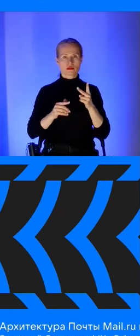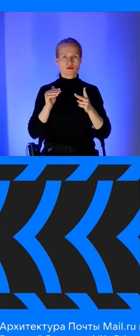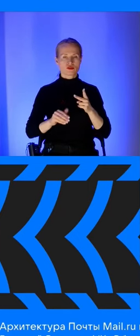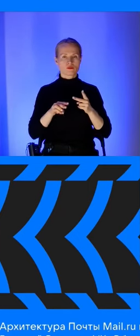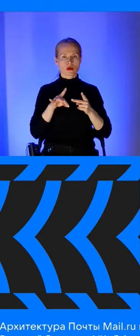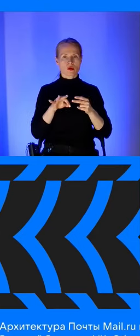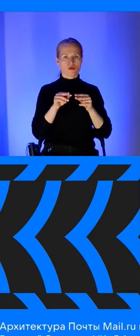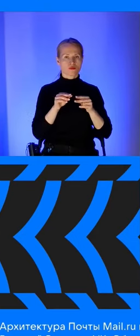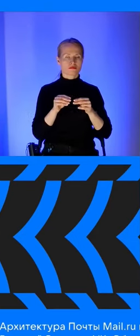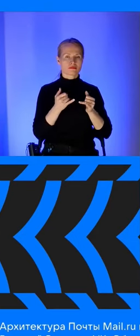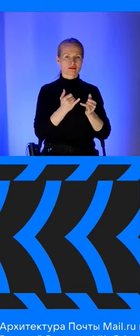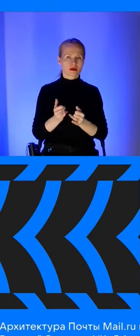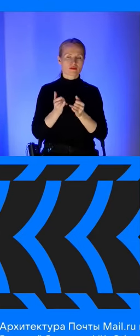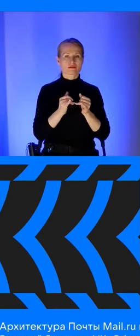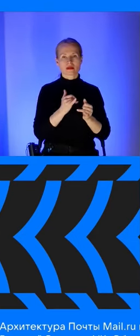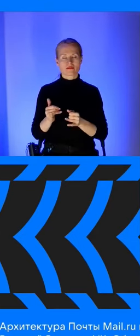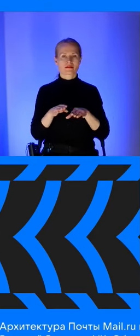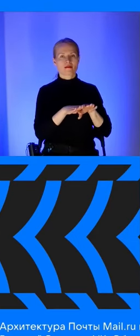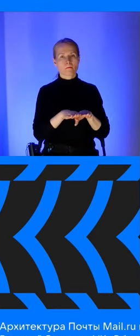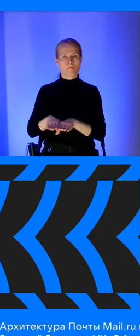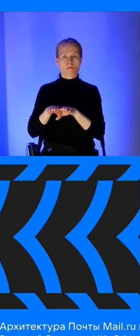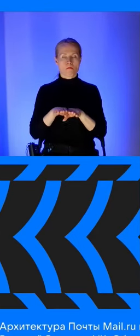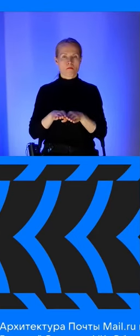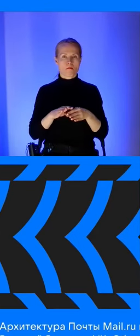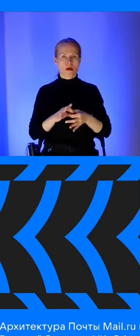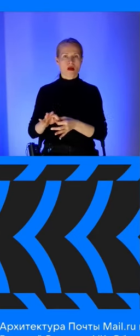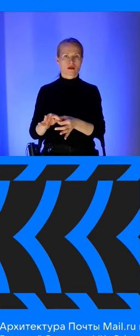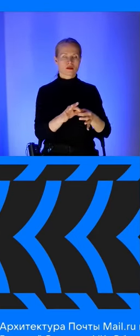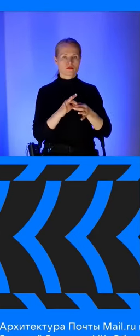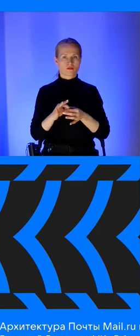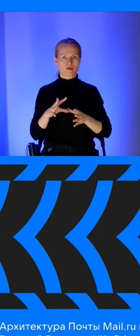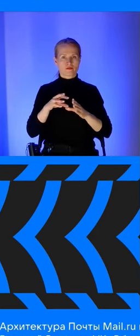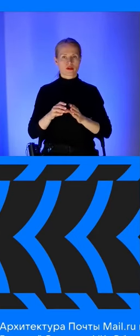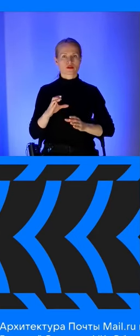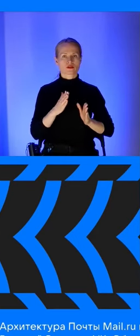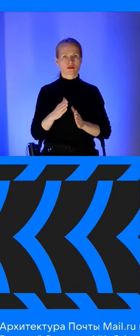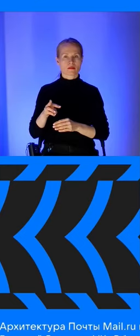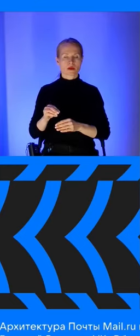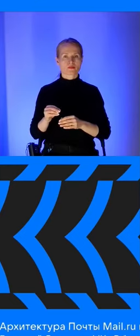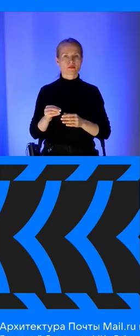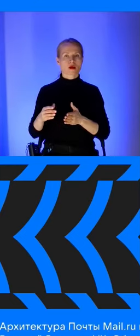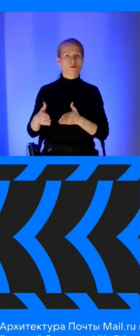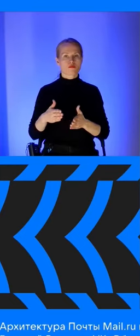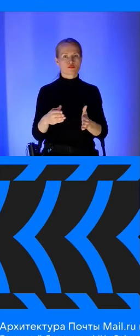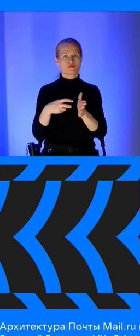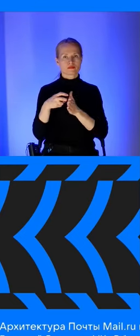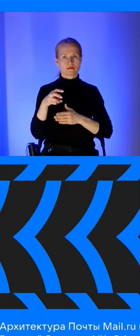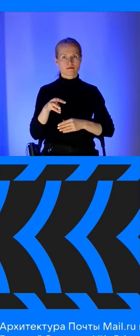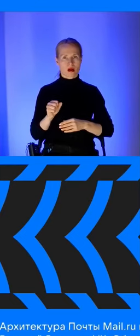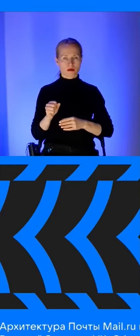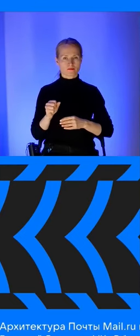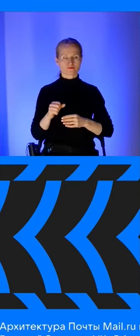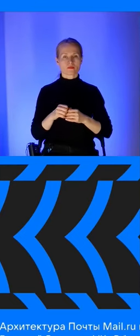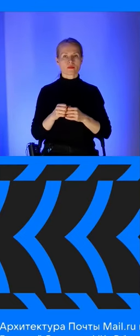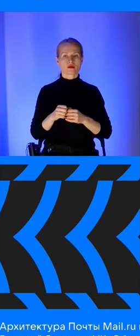микросервисов, сервисов, монолитов в нашей системе. Итак, путь письма. Путь нашего